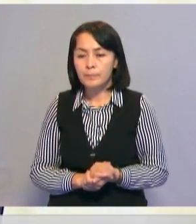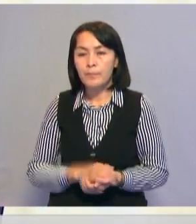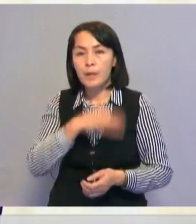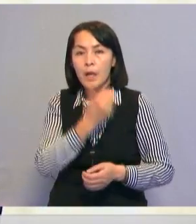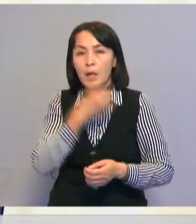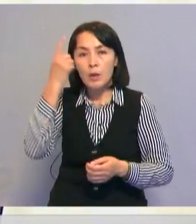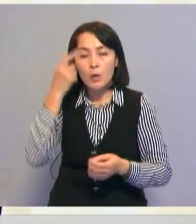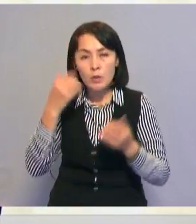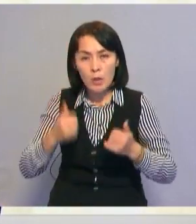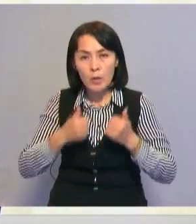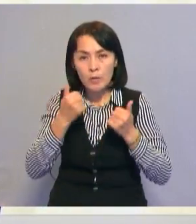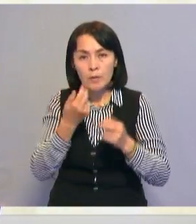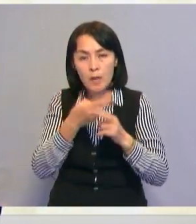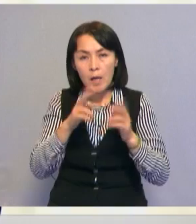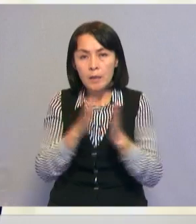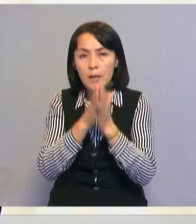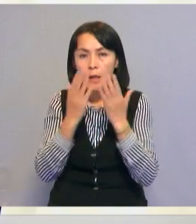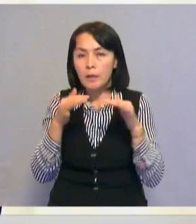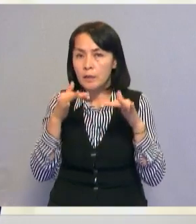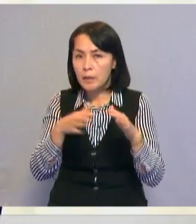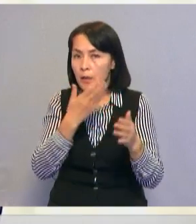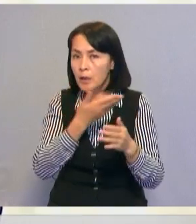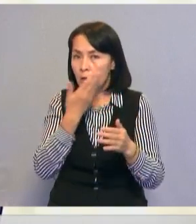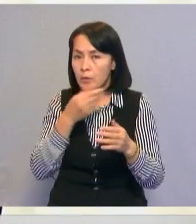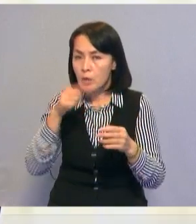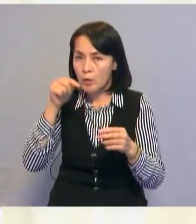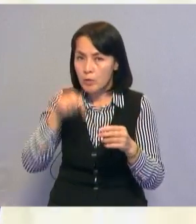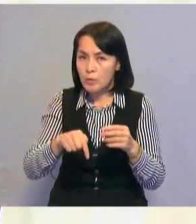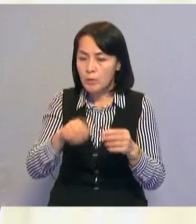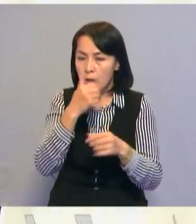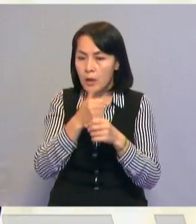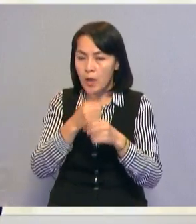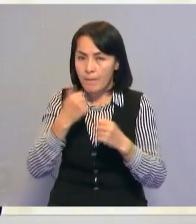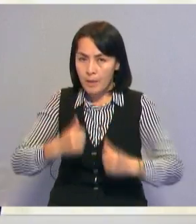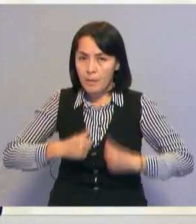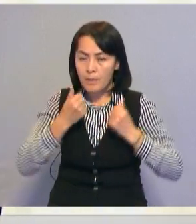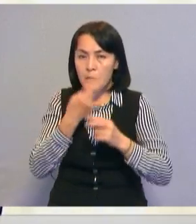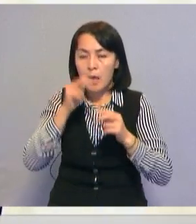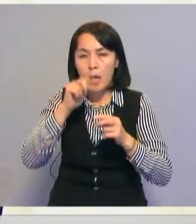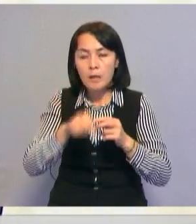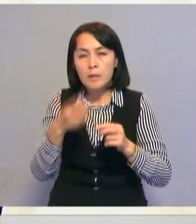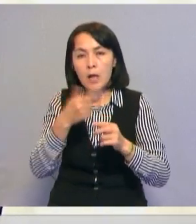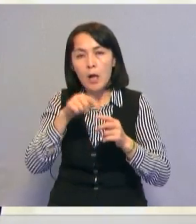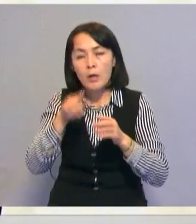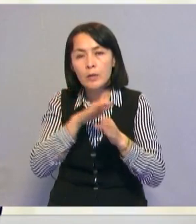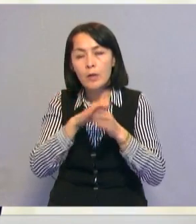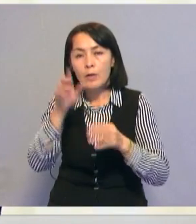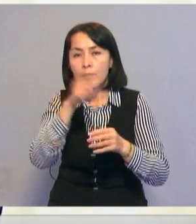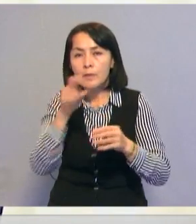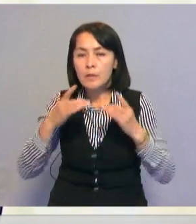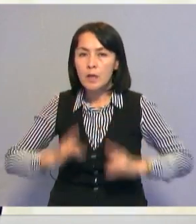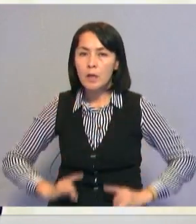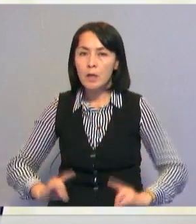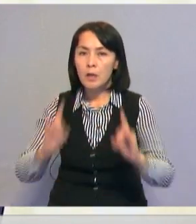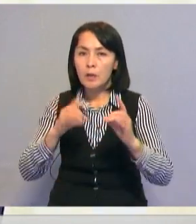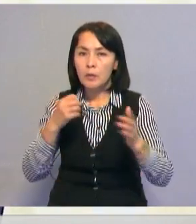Хотите узнать, что вдохновит вас в этой книге? Дело не в учебе, а в подлинной божественной мотивации. Это та мотивация, которая ведет человека с рождения